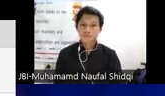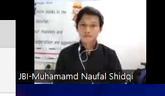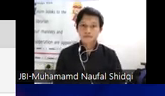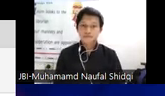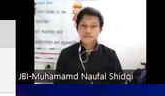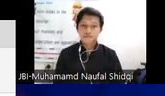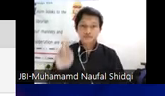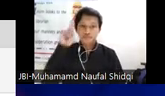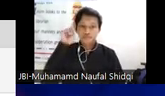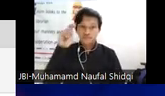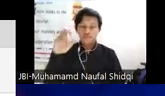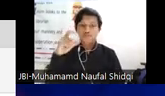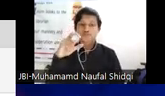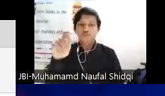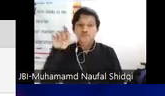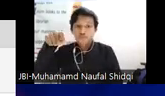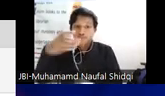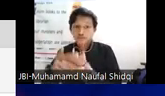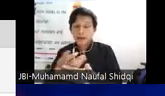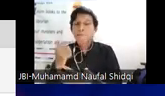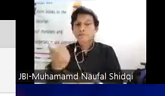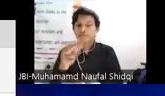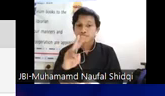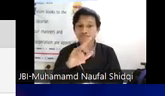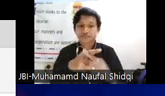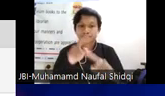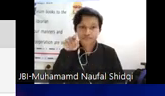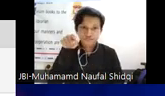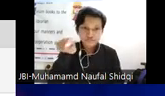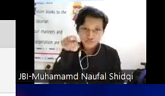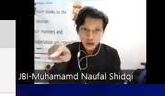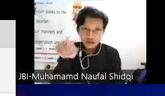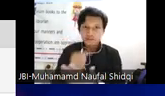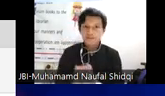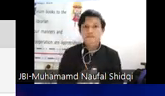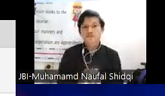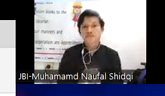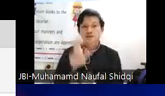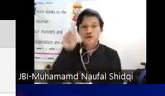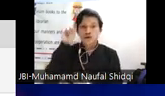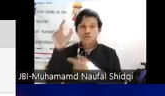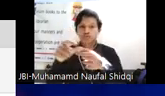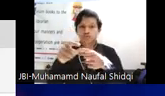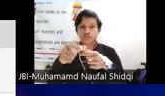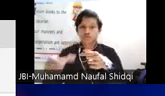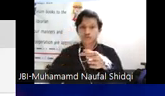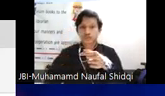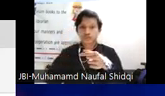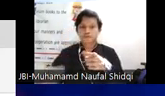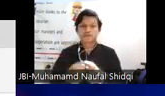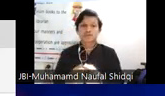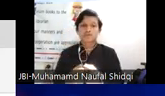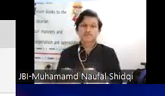untuk menginstal bisa di klik dua kali untuk proses instalasi itu sama dengan proses